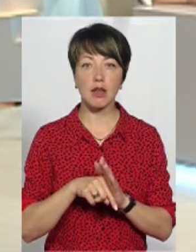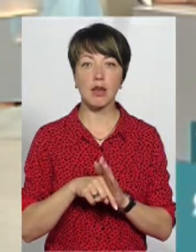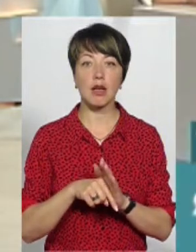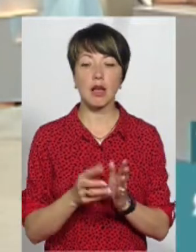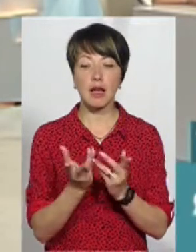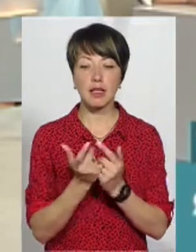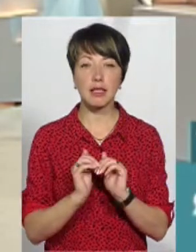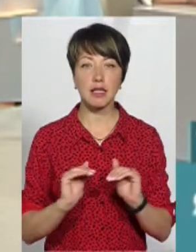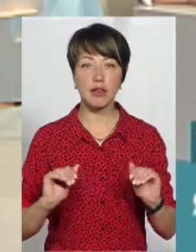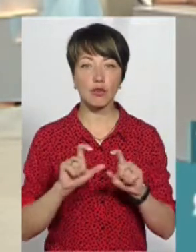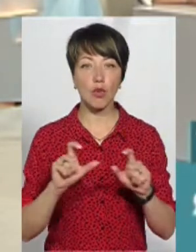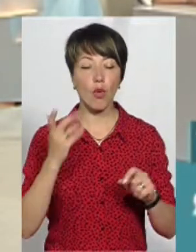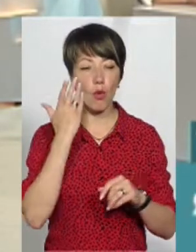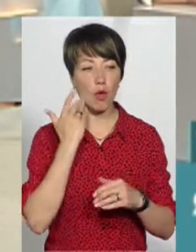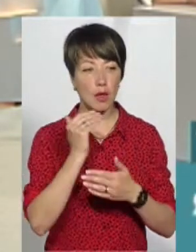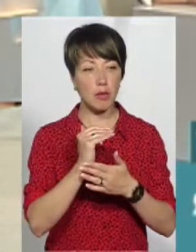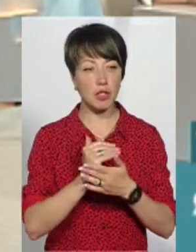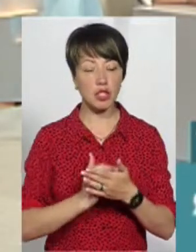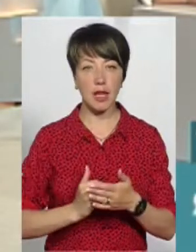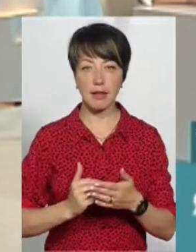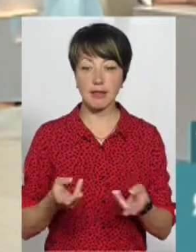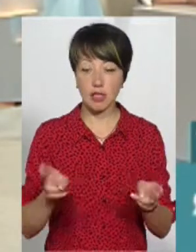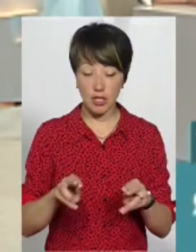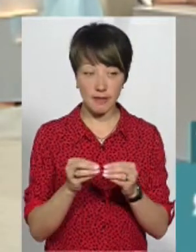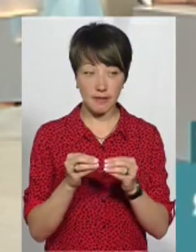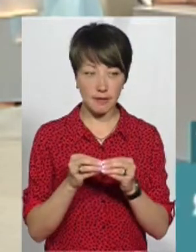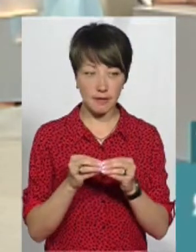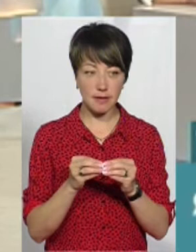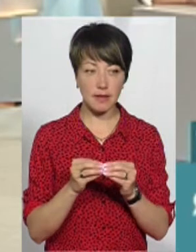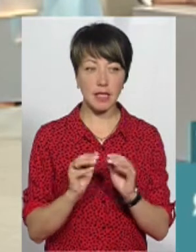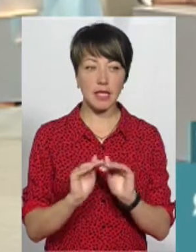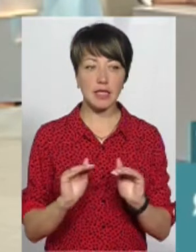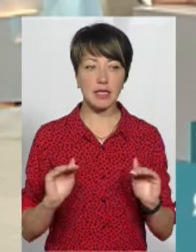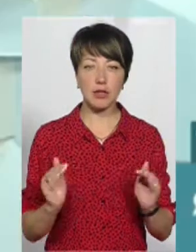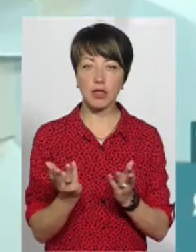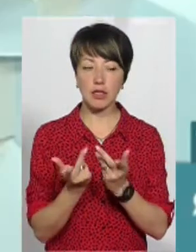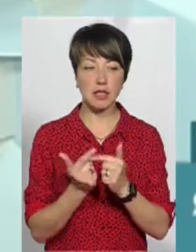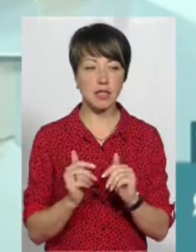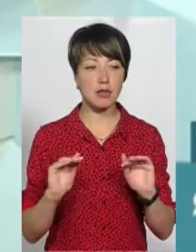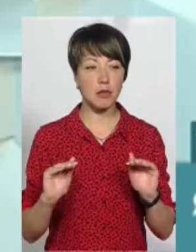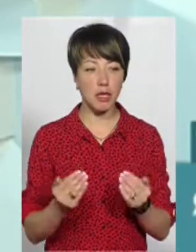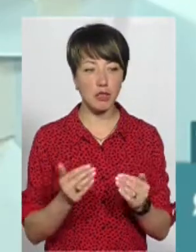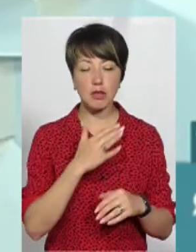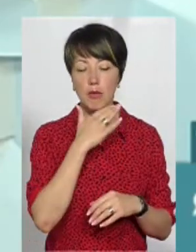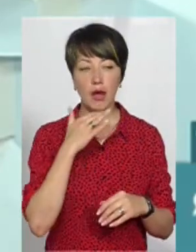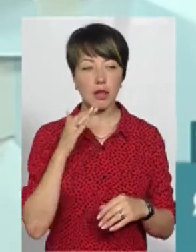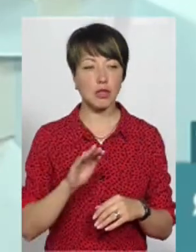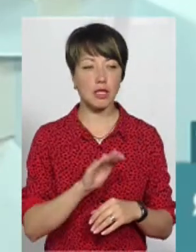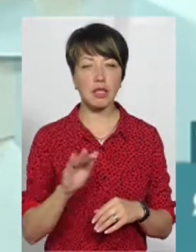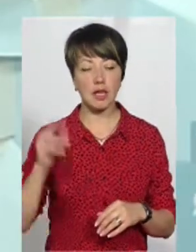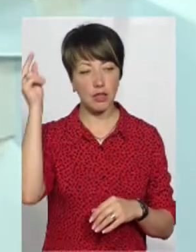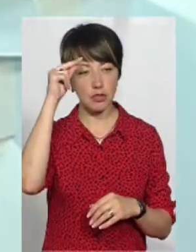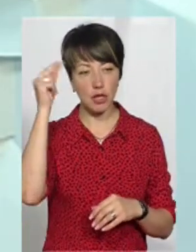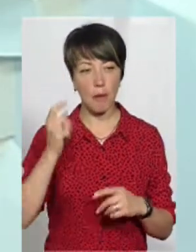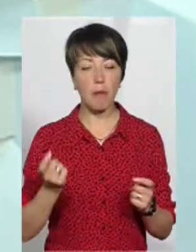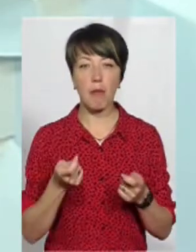школі. Коли в нас мережа закладів залишається старою, кількість діток зменшується, і багато дітей тому